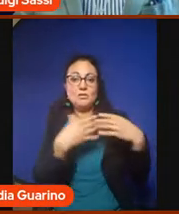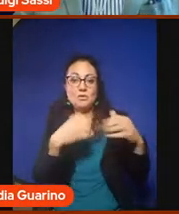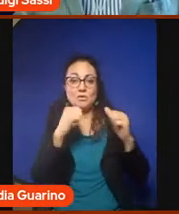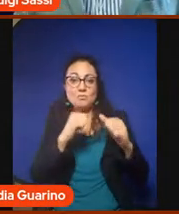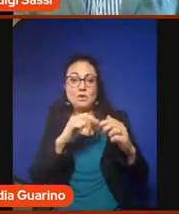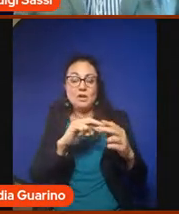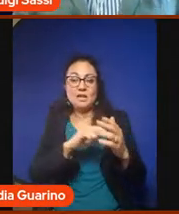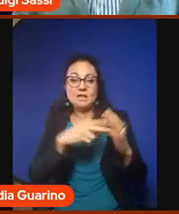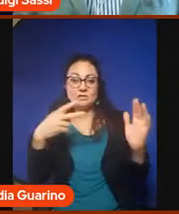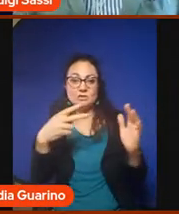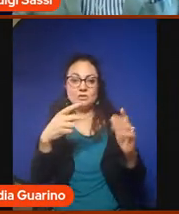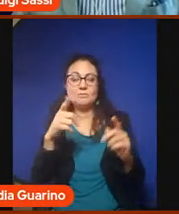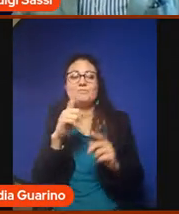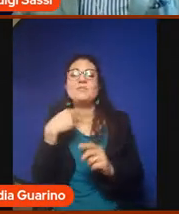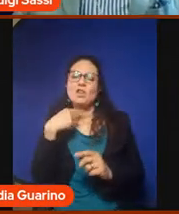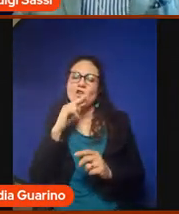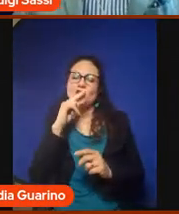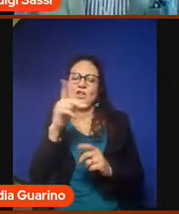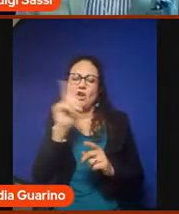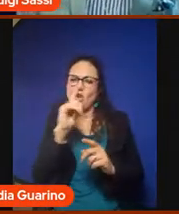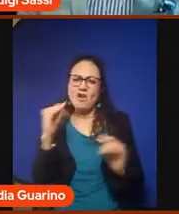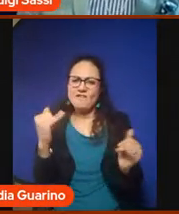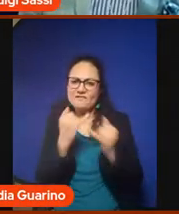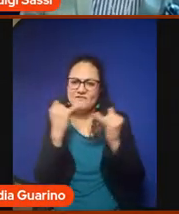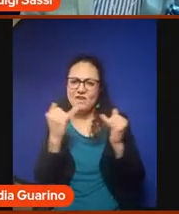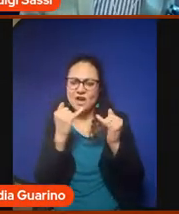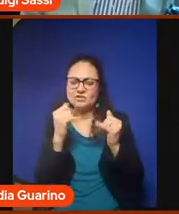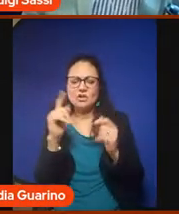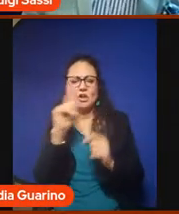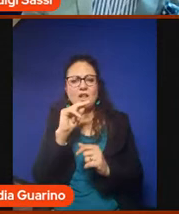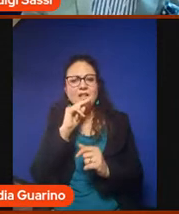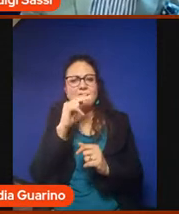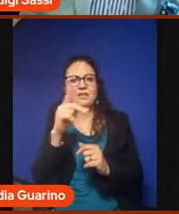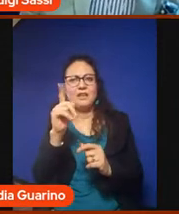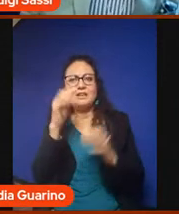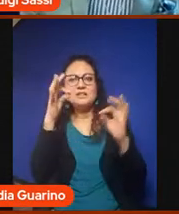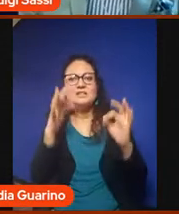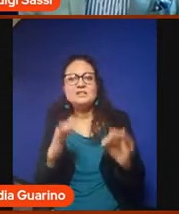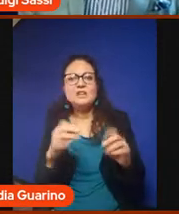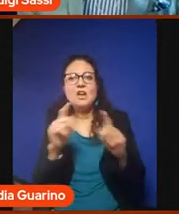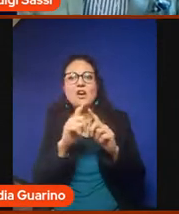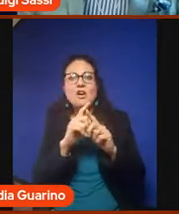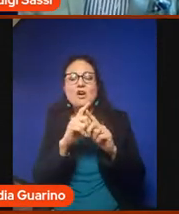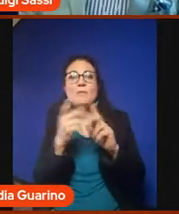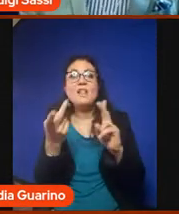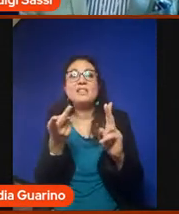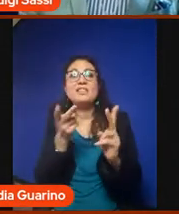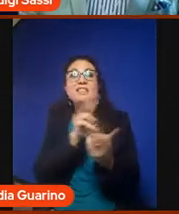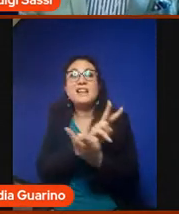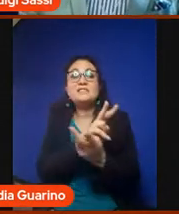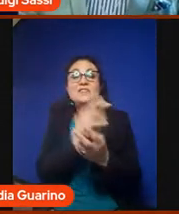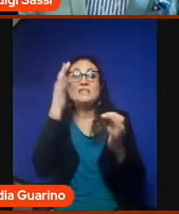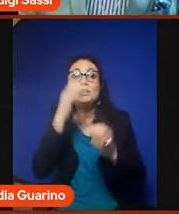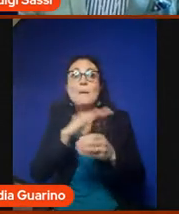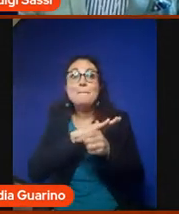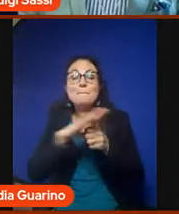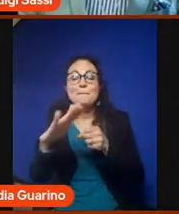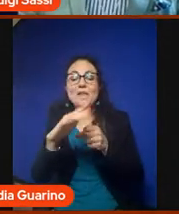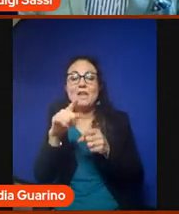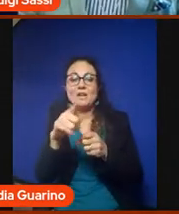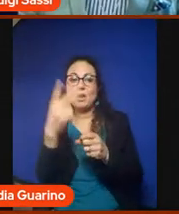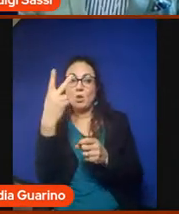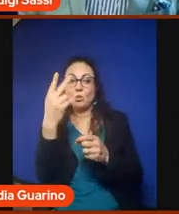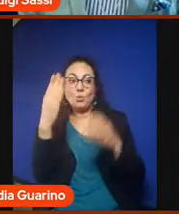che sarà sempre facile, non sto neppure dicendo che c'è una piena trasferibilità fra le due cose. Do